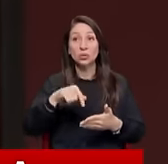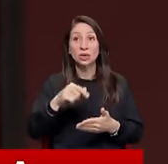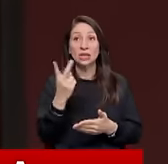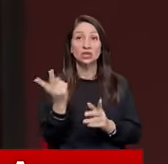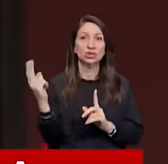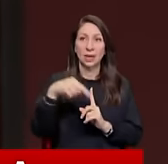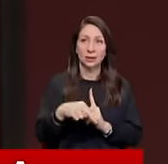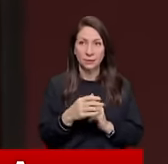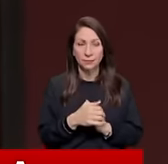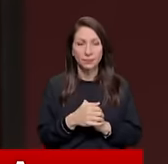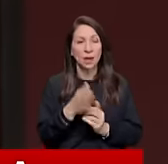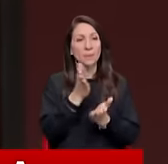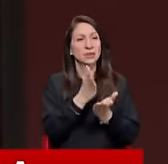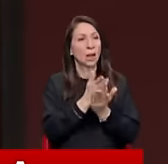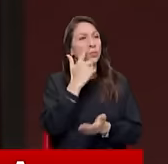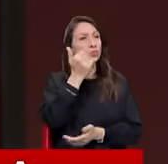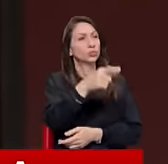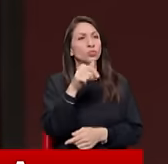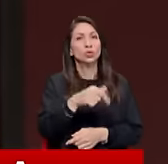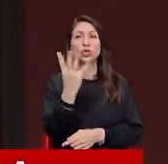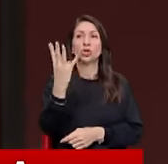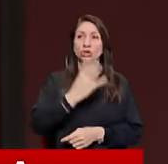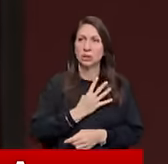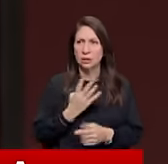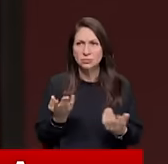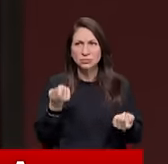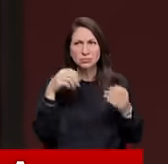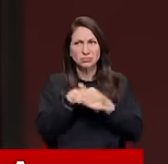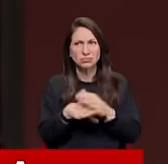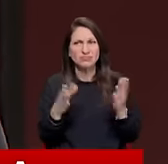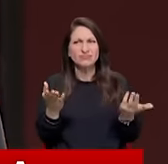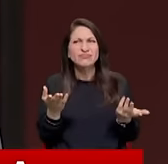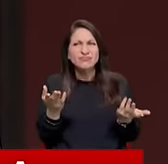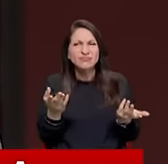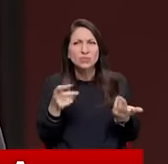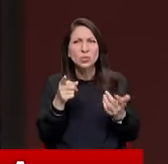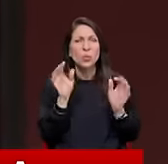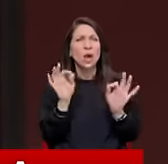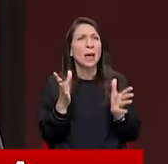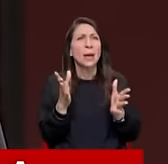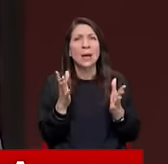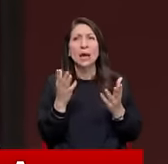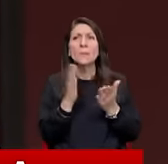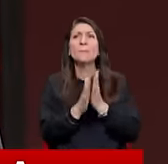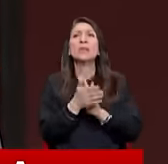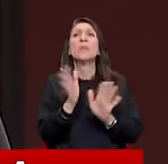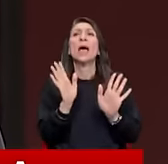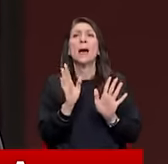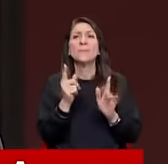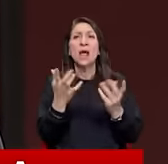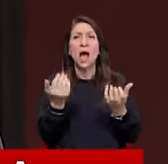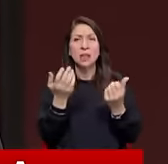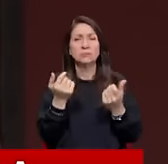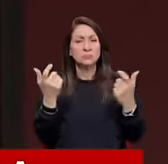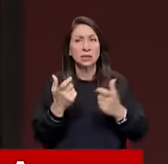kişi daha geldi. Mezarlıklar müdürümüz diyor ki bugün 4 kişi daha giriş yaptı. Bu böyle ucu bucağı olmayan bir alım